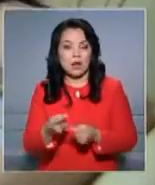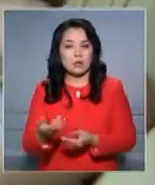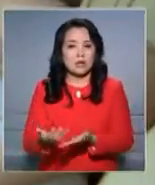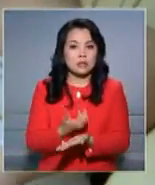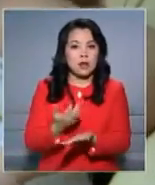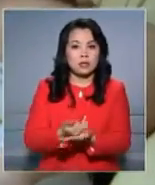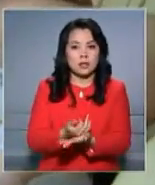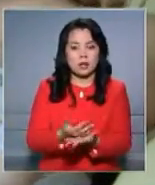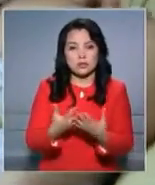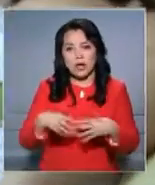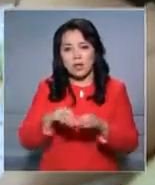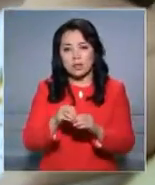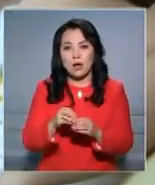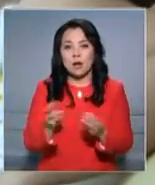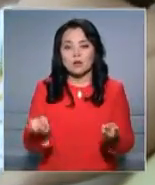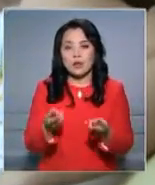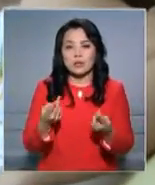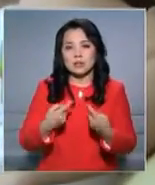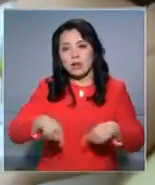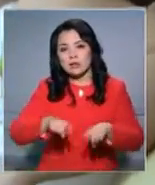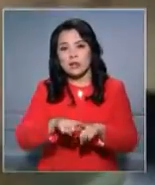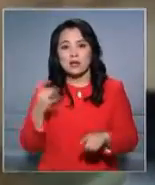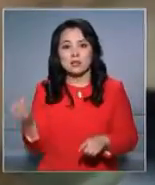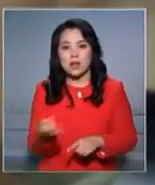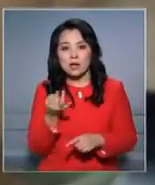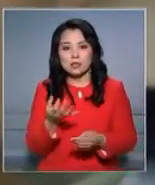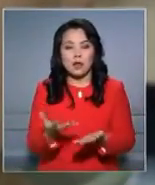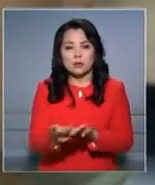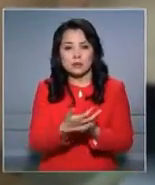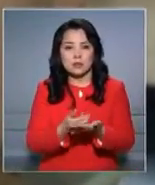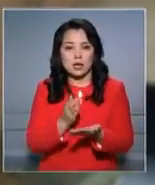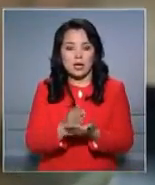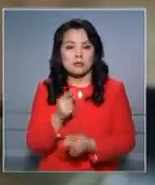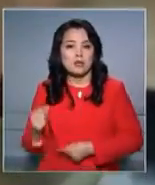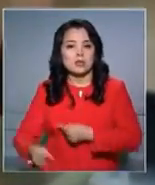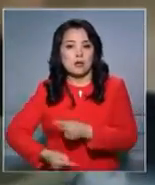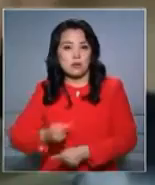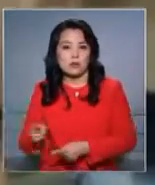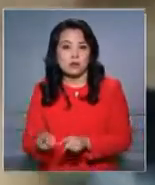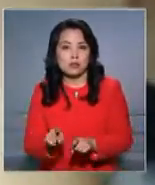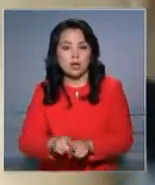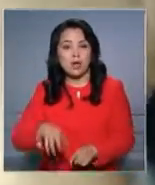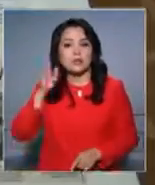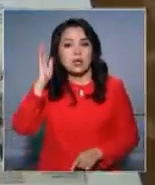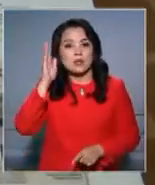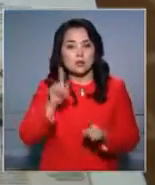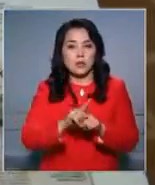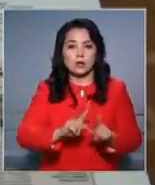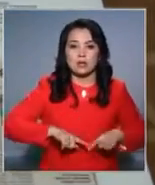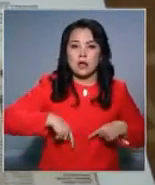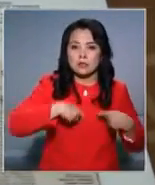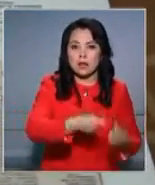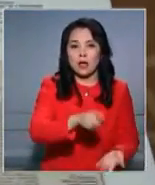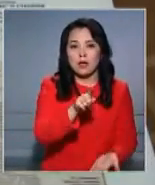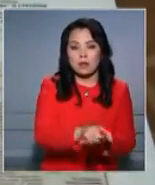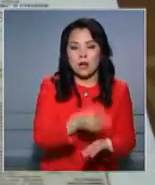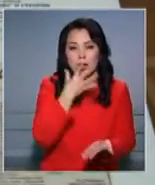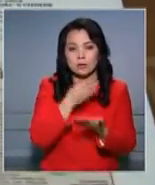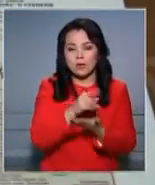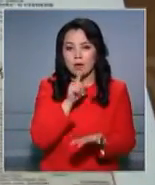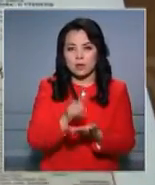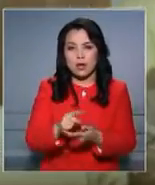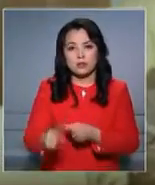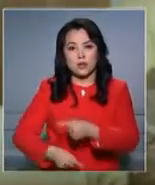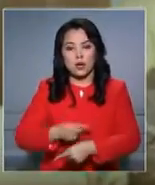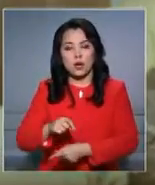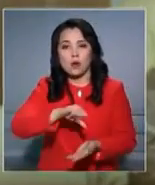бір әулеттің өмірі өндірісте өтіп жатыр. Көрінген таудың алыстығы жоқ, немереміз Хакімде келешекте осы кәсіпті жалғастыруы мүмкін дейді отбасы